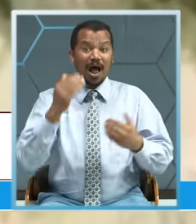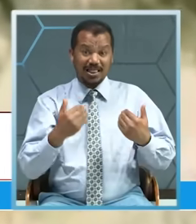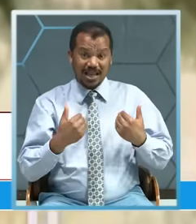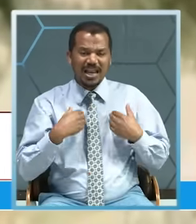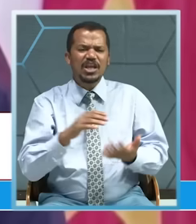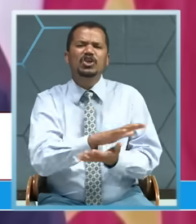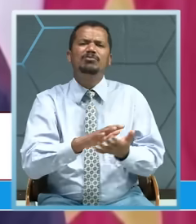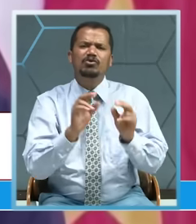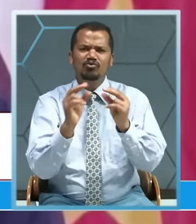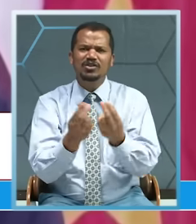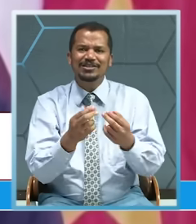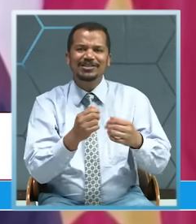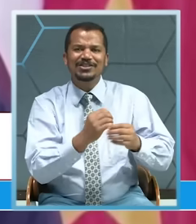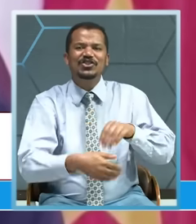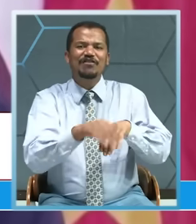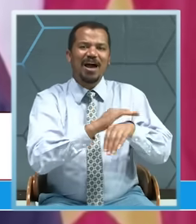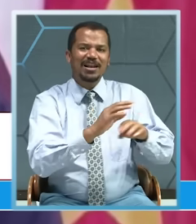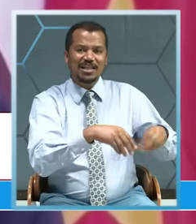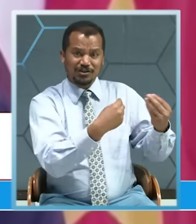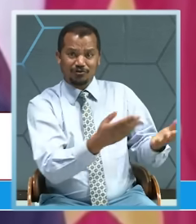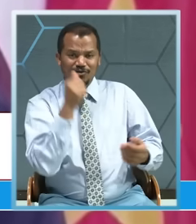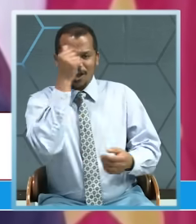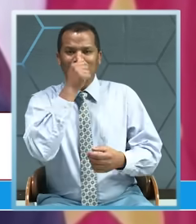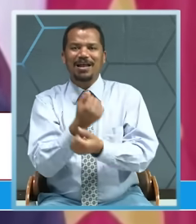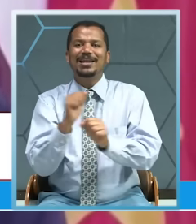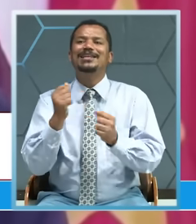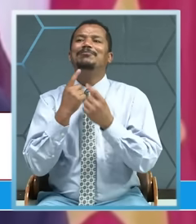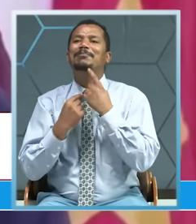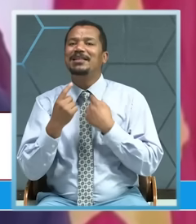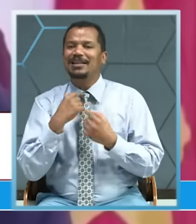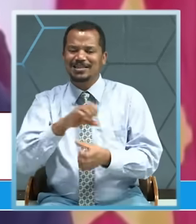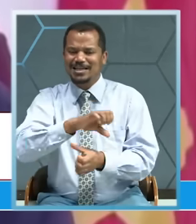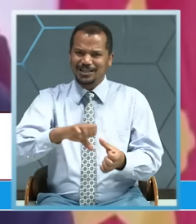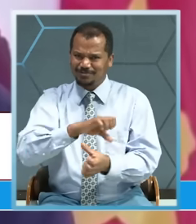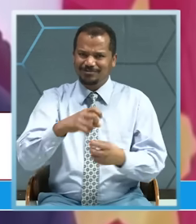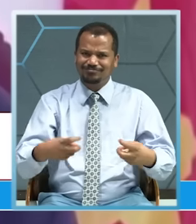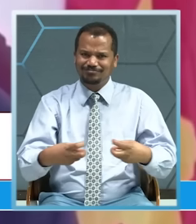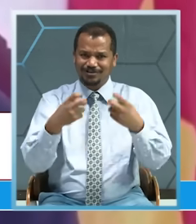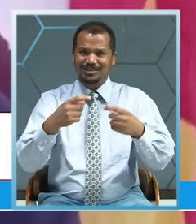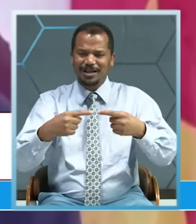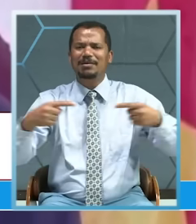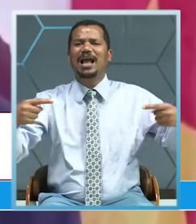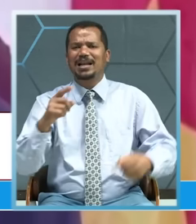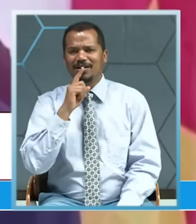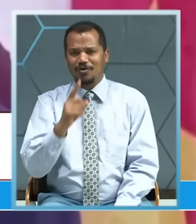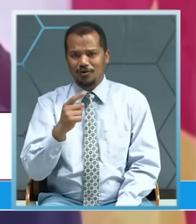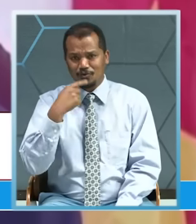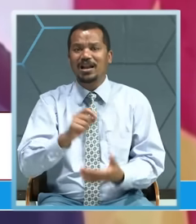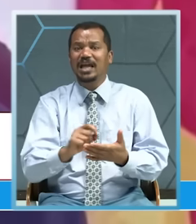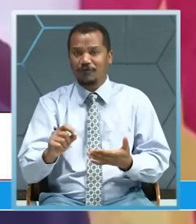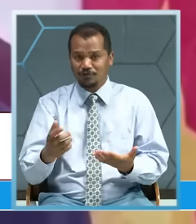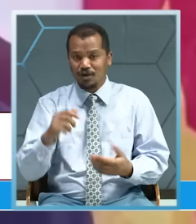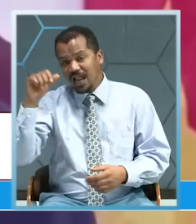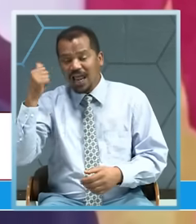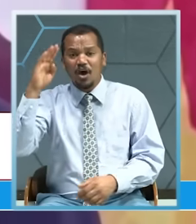እንደ ህወሓት ላለ የሽብር ቡድን ከለላ እየሰጡ የኢትዮጵያን ደህንነት መመኘት እርስ በእርሱ የሚቃረን ይሆናል